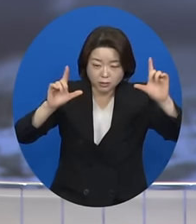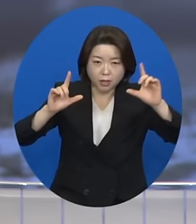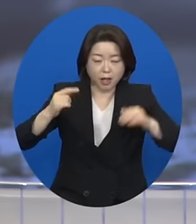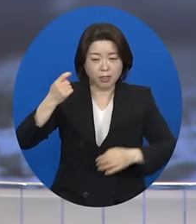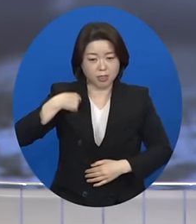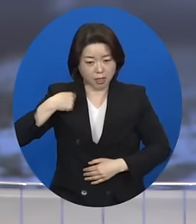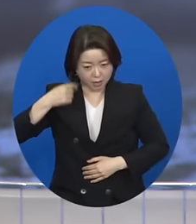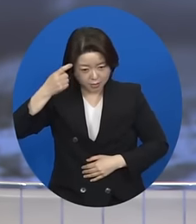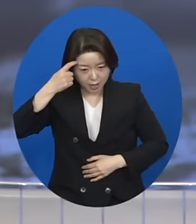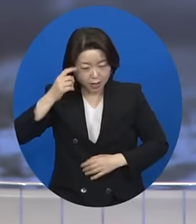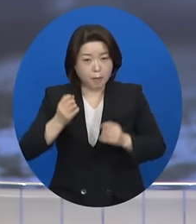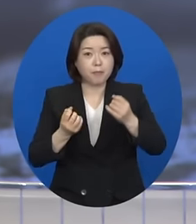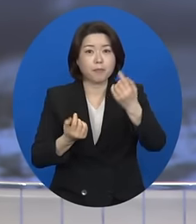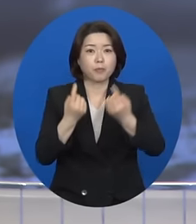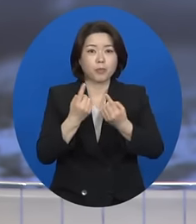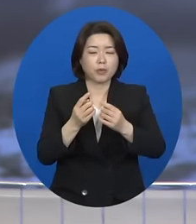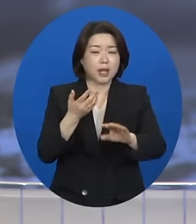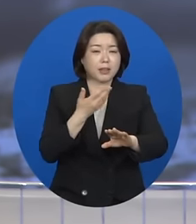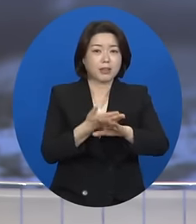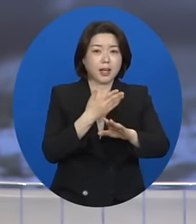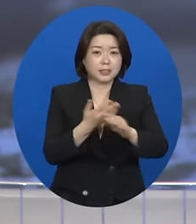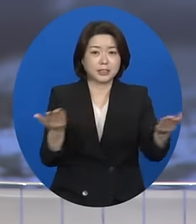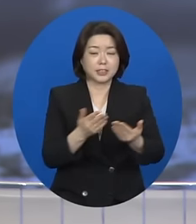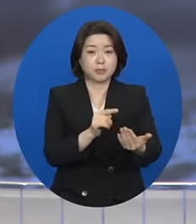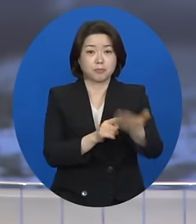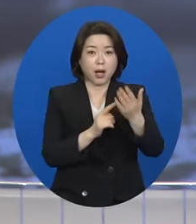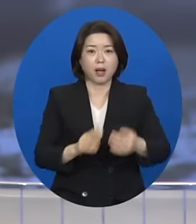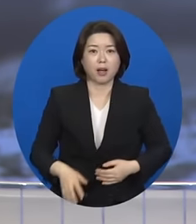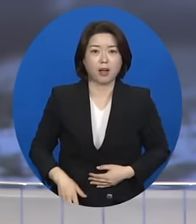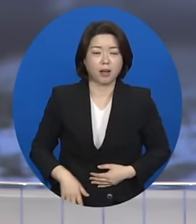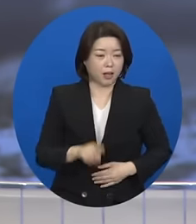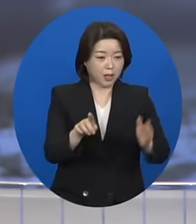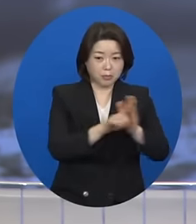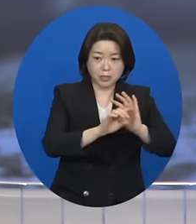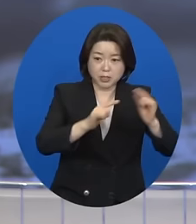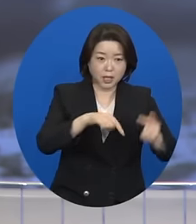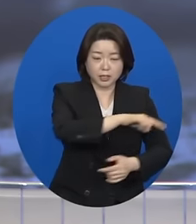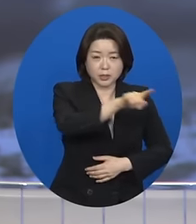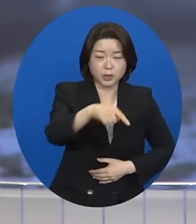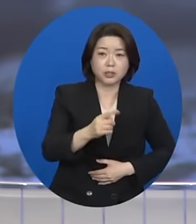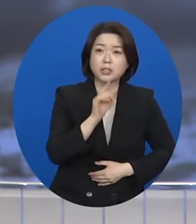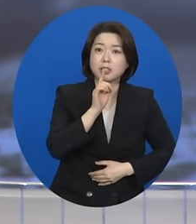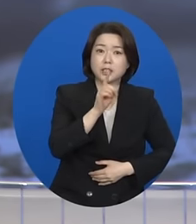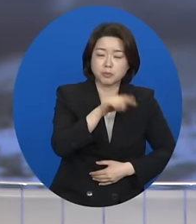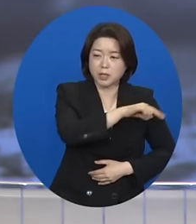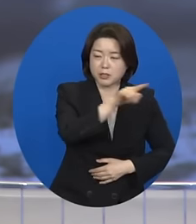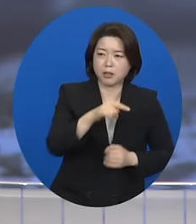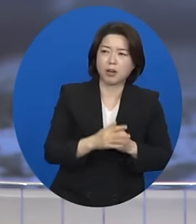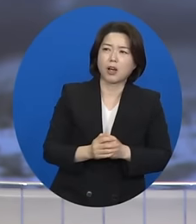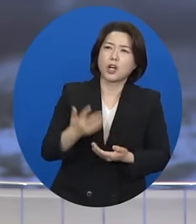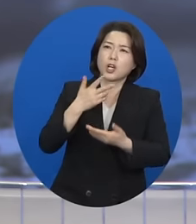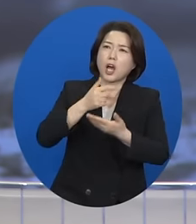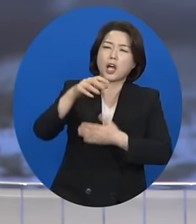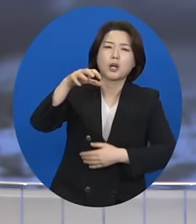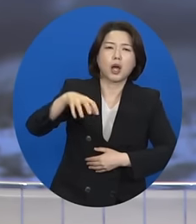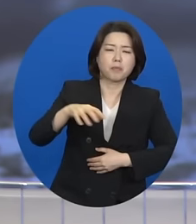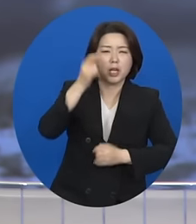어지 않는 사람들의 입에서 다같이 하나님께 기도하자는 말이 나왔고 니터 주기도